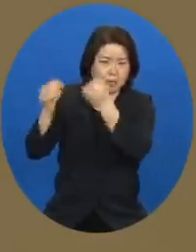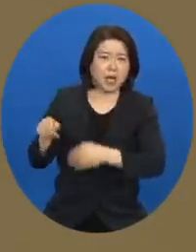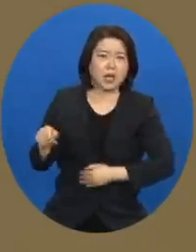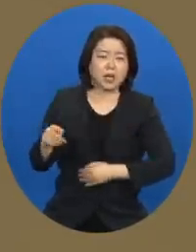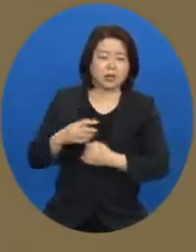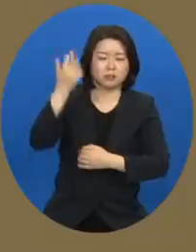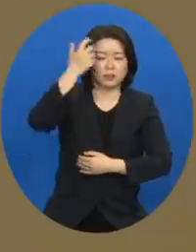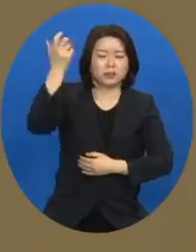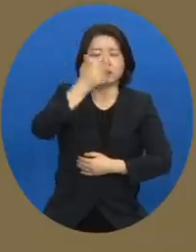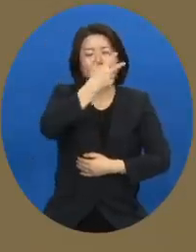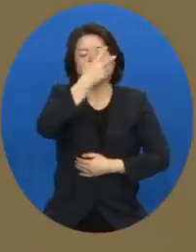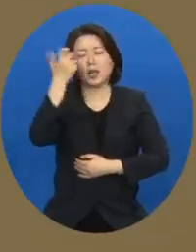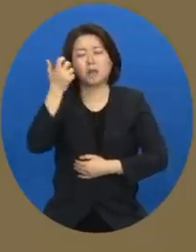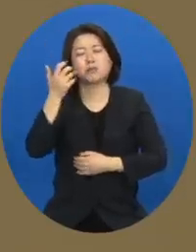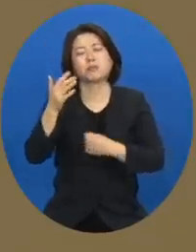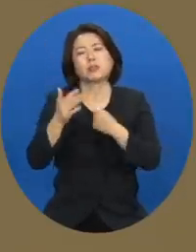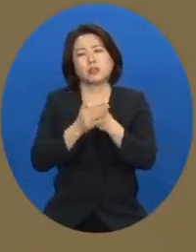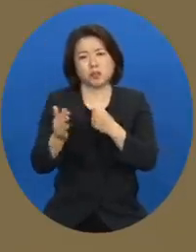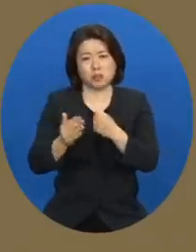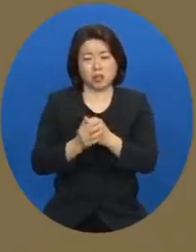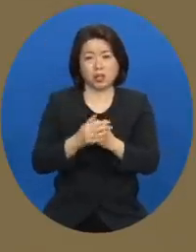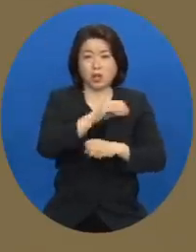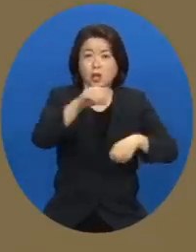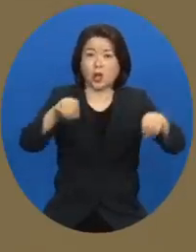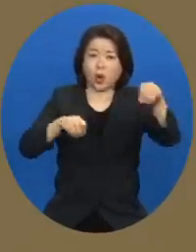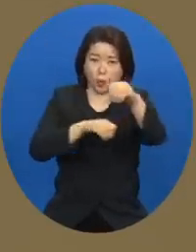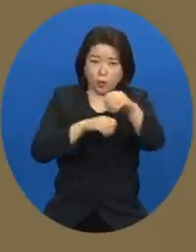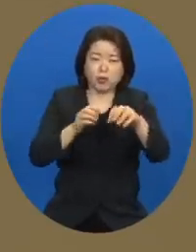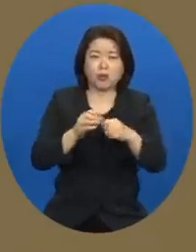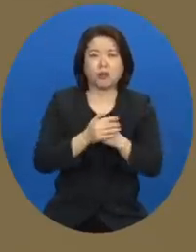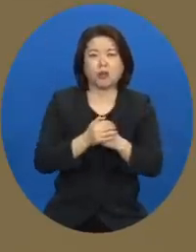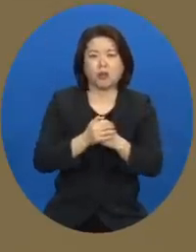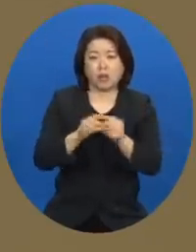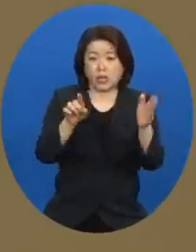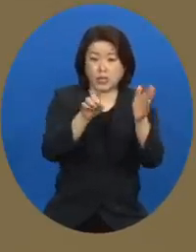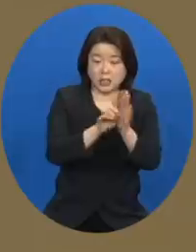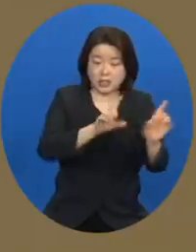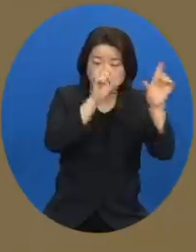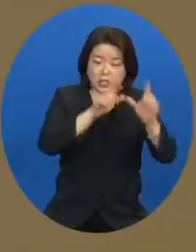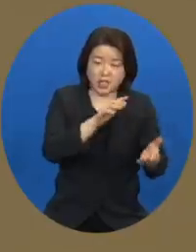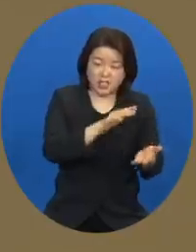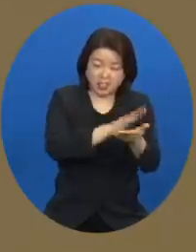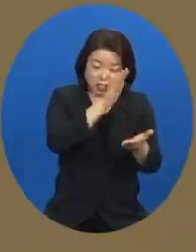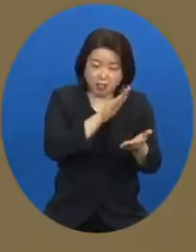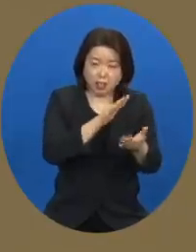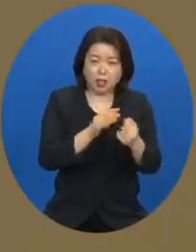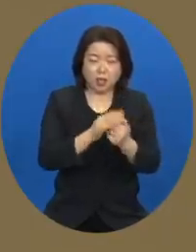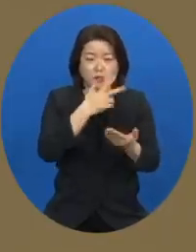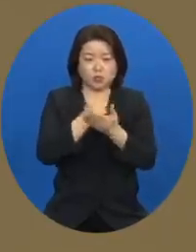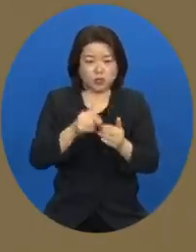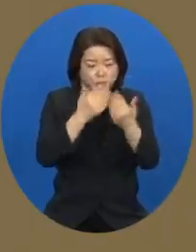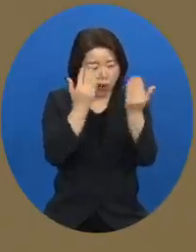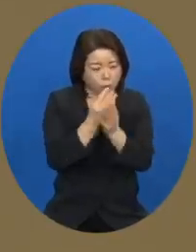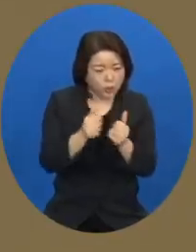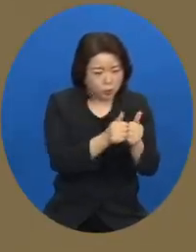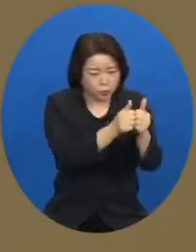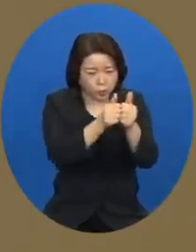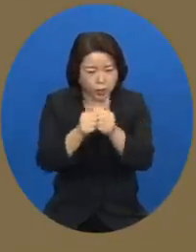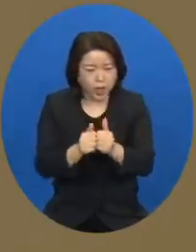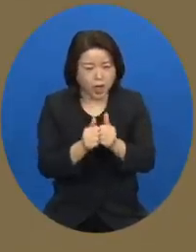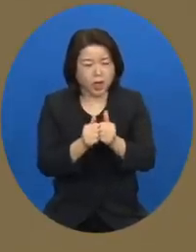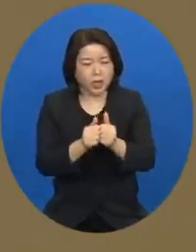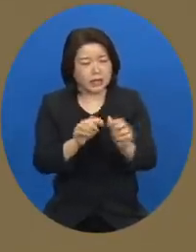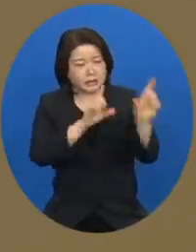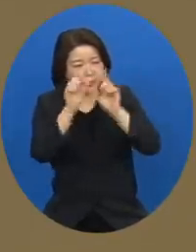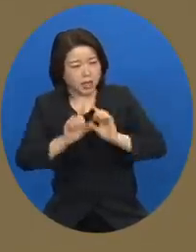영적으로 잠이 들어버리니까 오히려 신앙생활을 뜨겁게 하는 주님과 온전히 동행하는 삶을 사는 것이